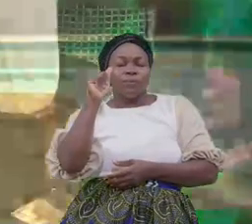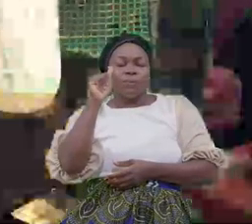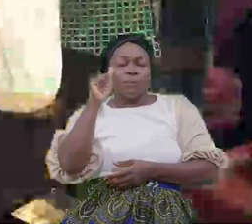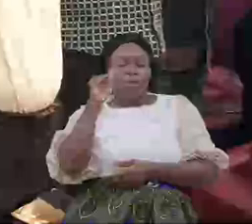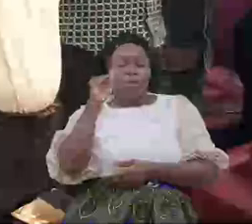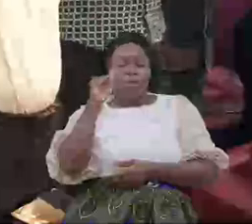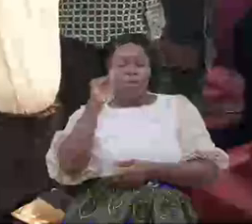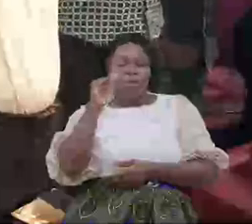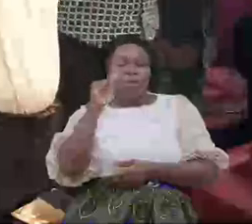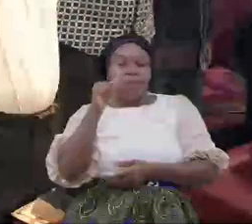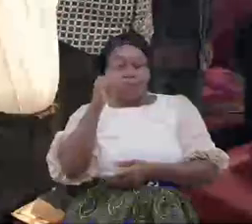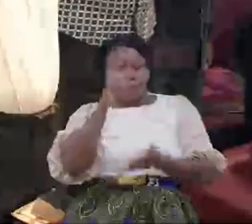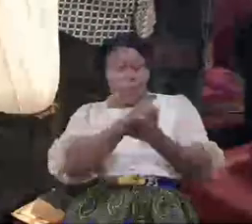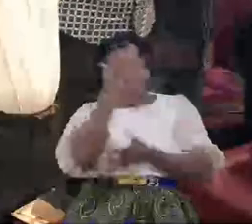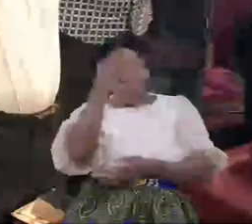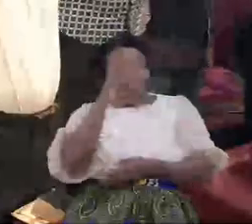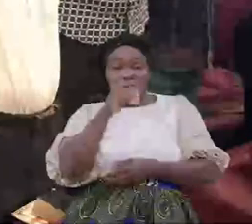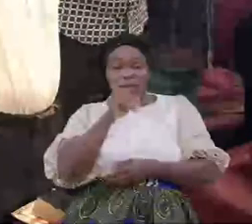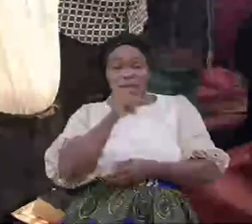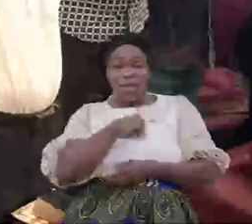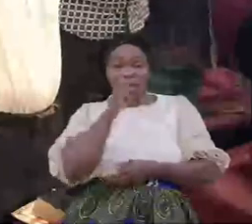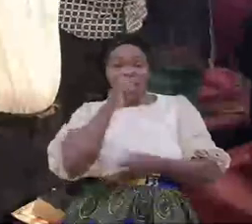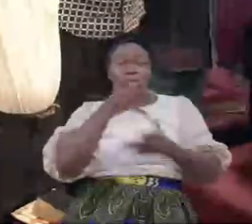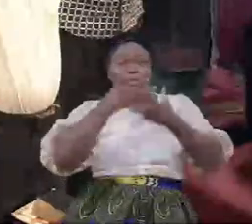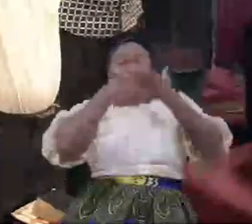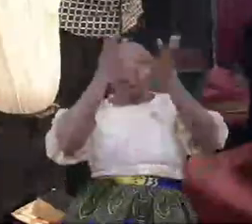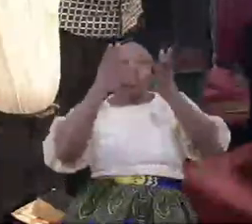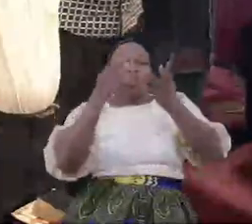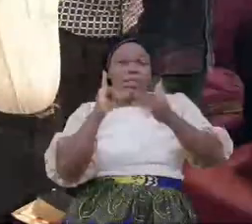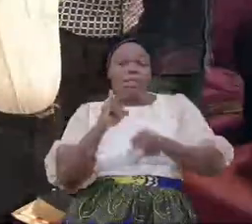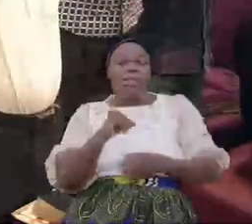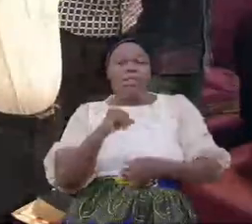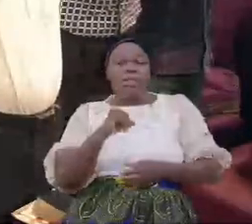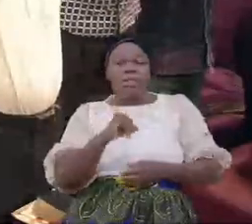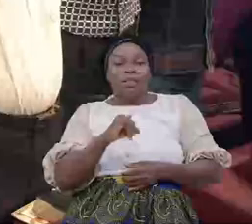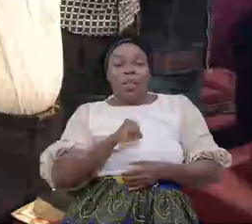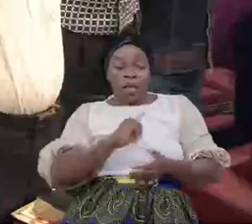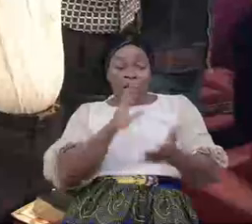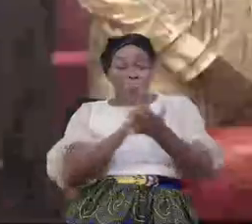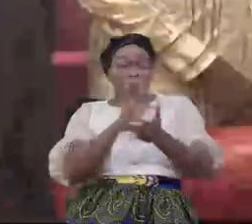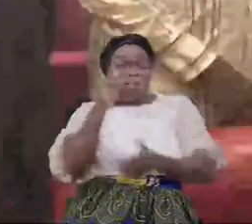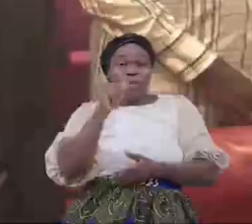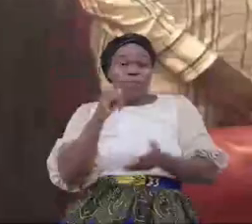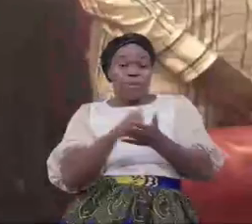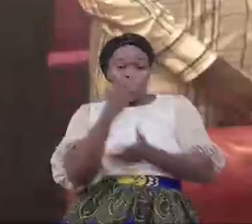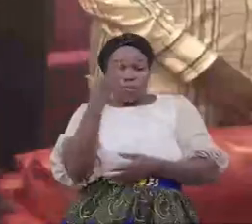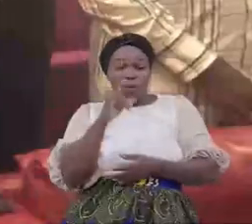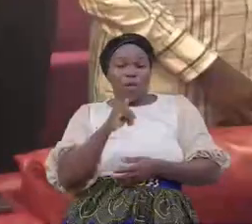C'est pourquoi je crie. Je crois. C'est pourquoi je me